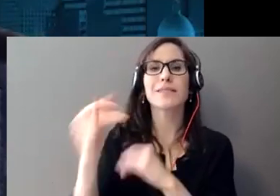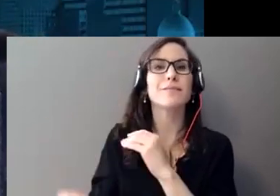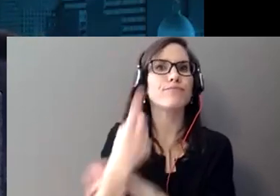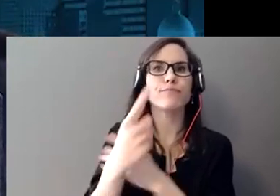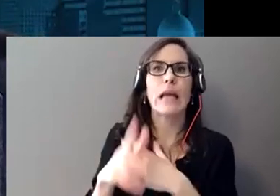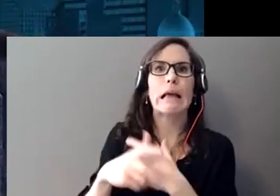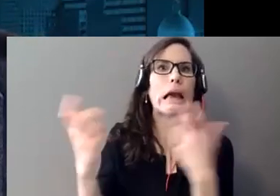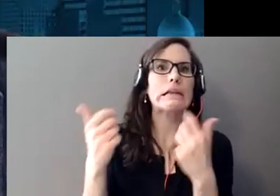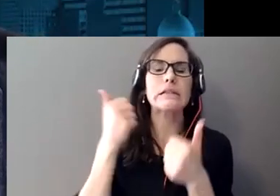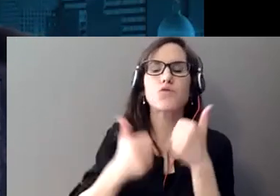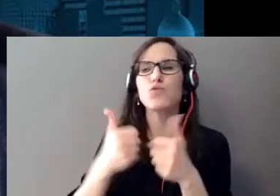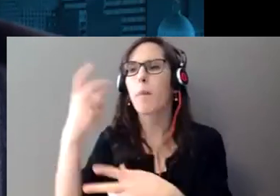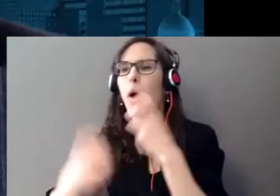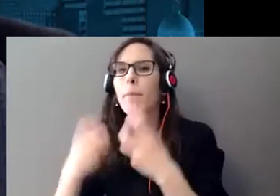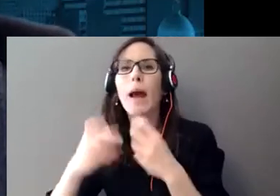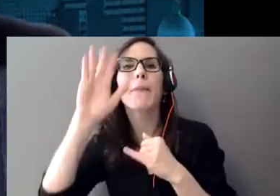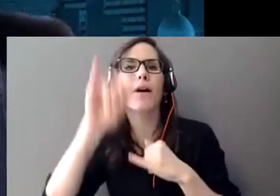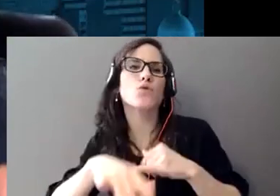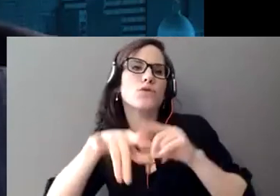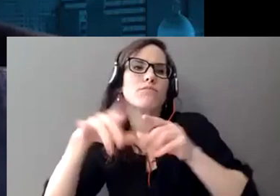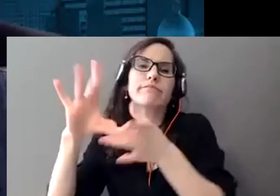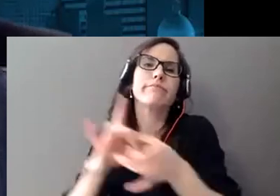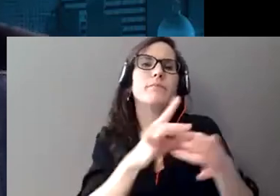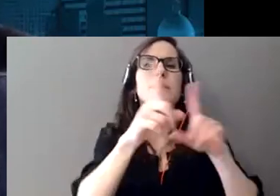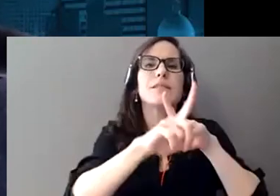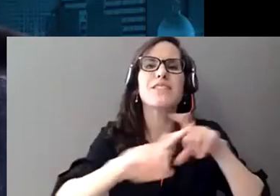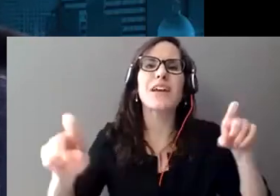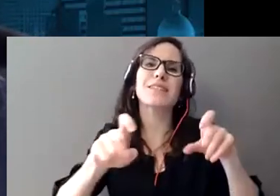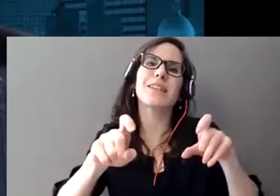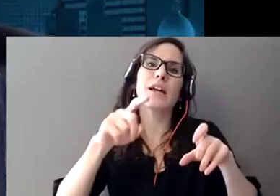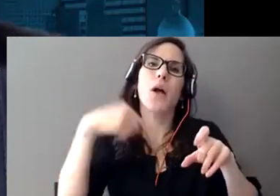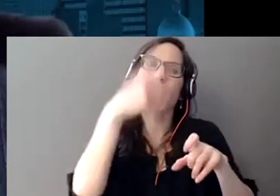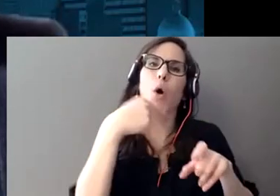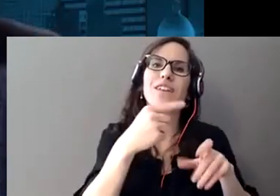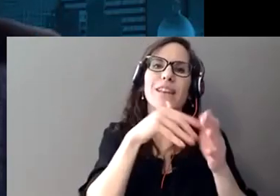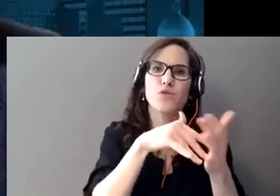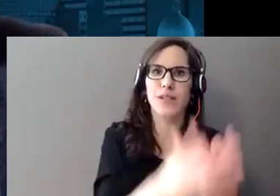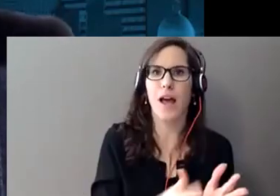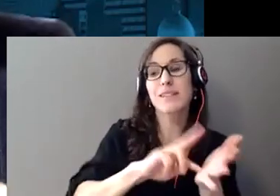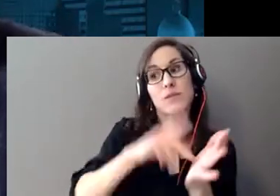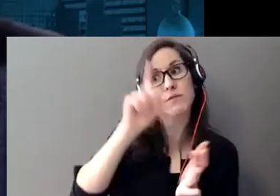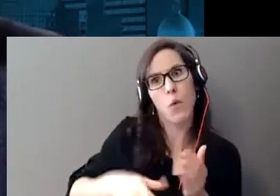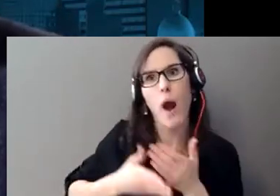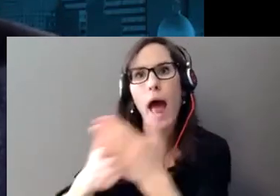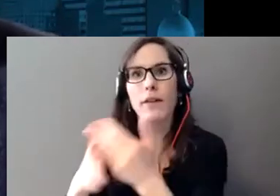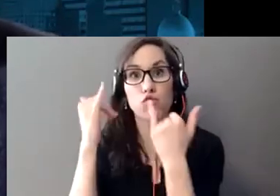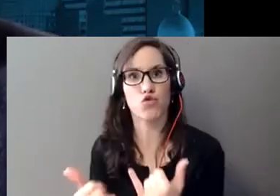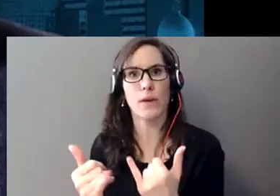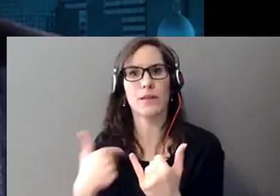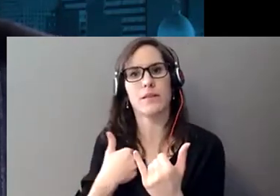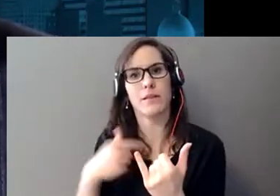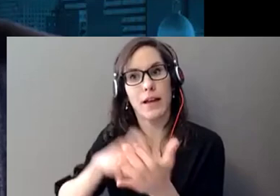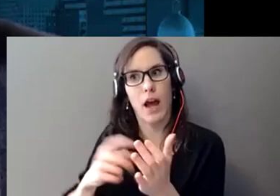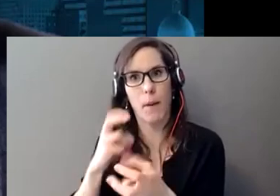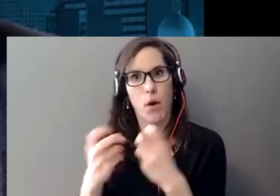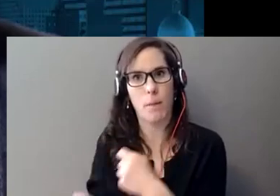lien avec la diversité des profils étudiants donc il faut les aider tout de suite quand le problème se pose puis c'est une façon d'amener un changement de